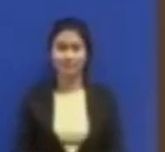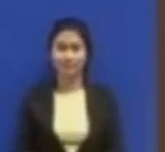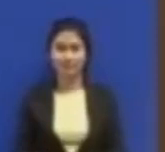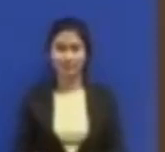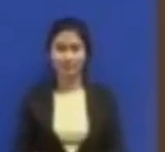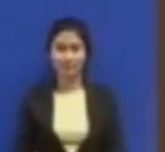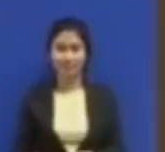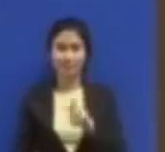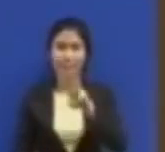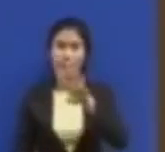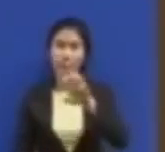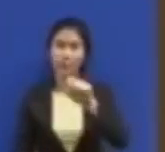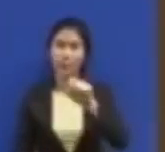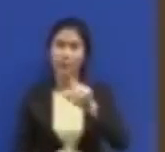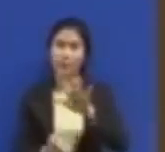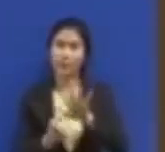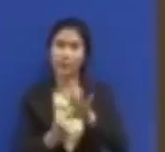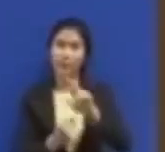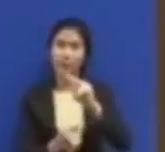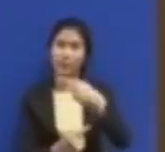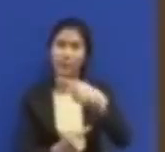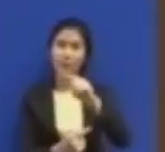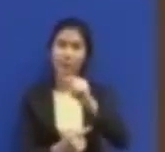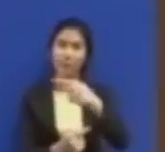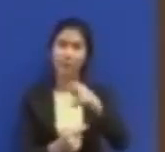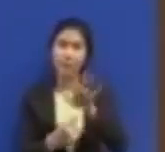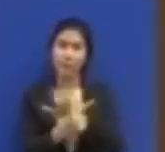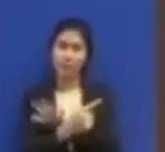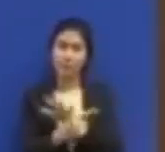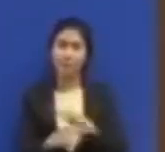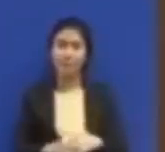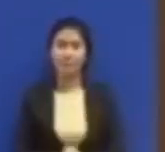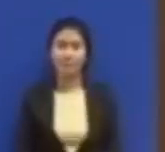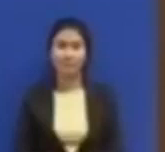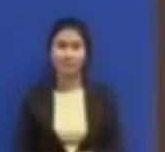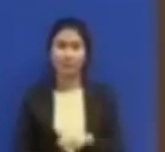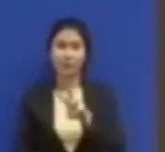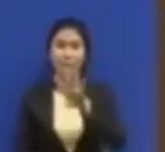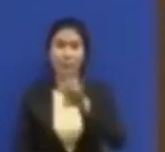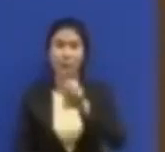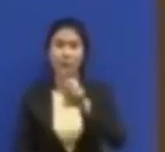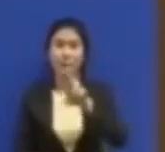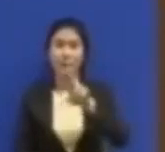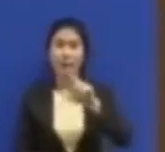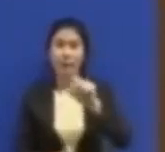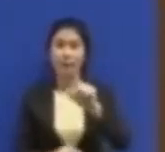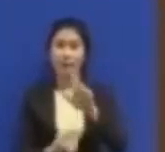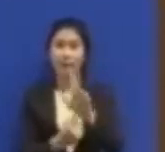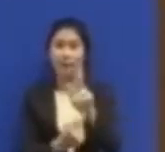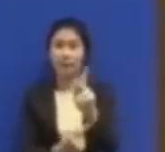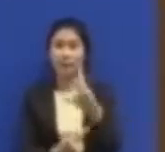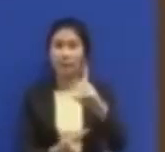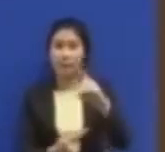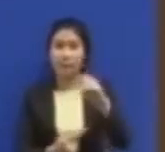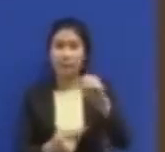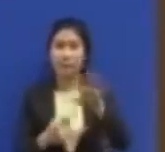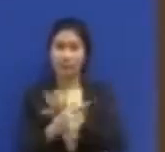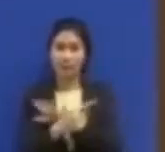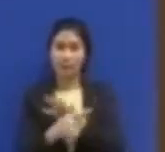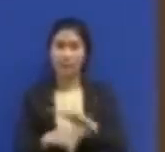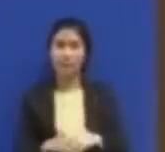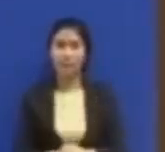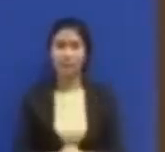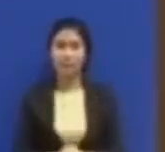วิสุทธิ์ศรีสุพรรณ170นายวีรศักดิ์ฟูตระกูล171นาย